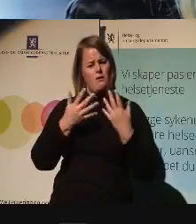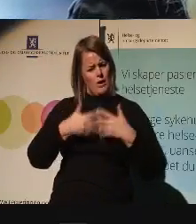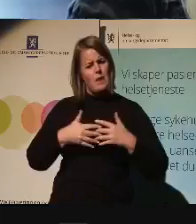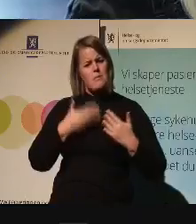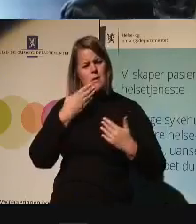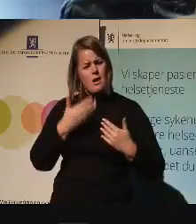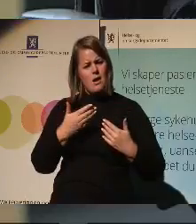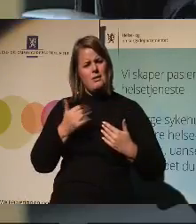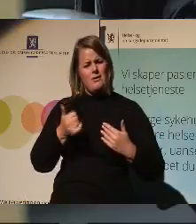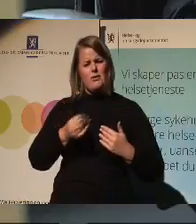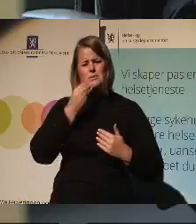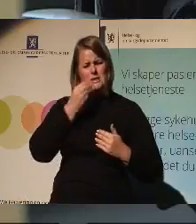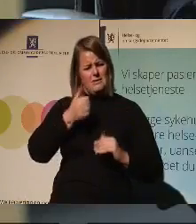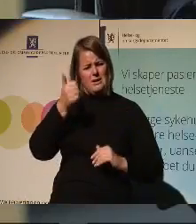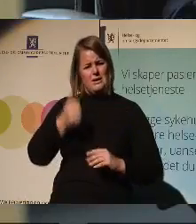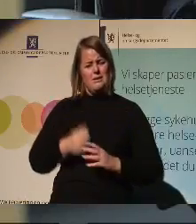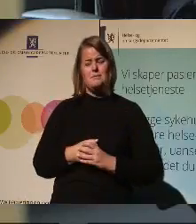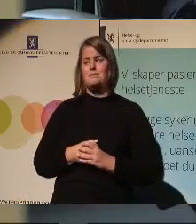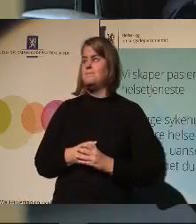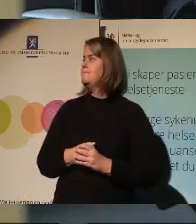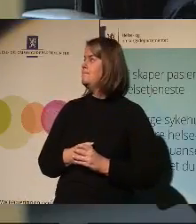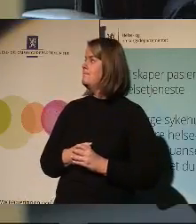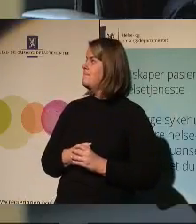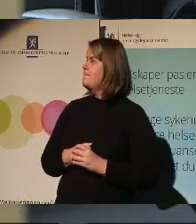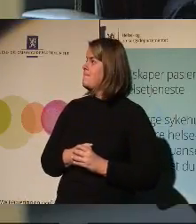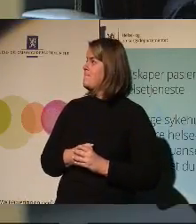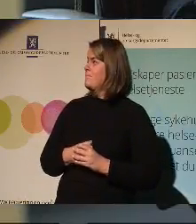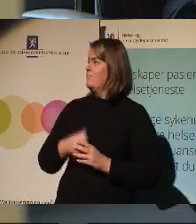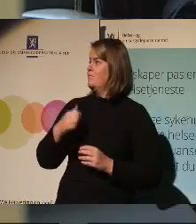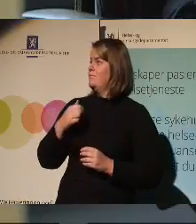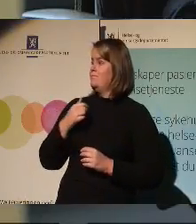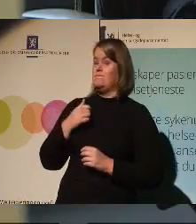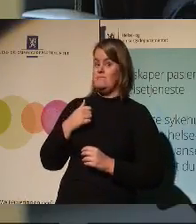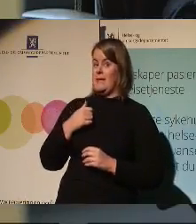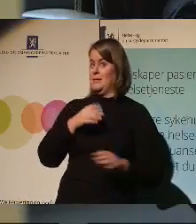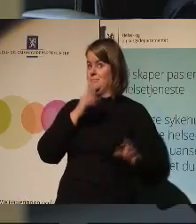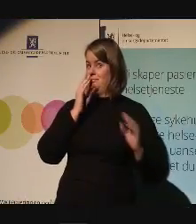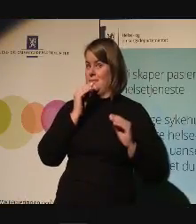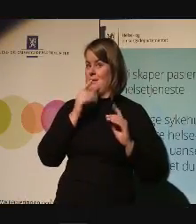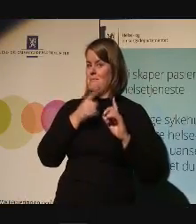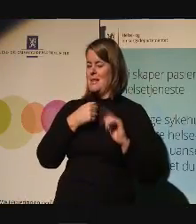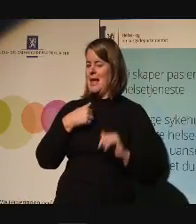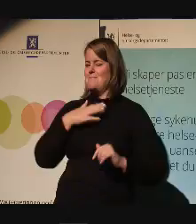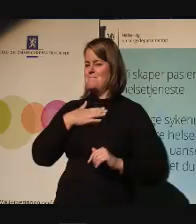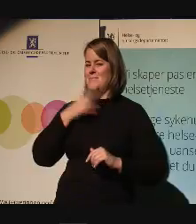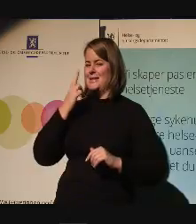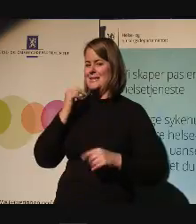viktig å spise. Jeg hører hva du sier, Linda. Men jeg er keen på å teste.